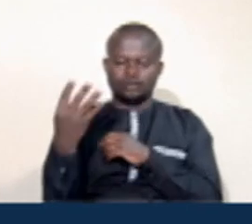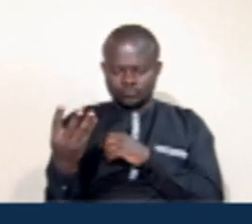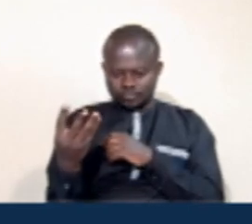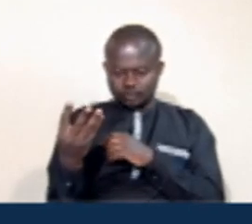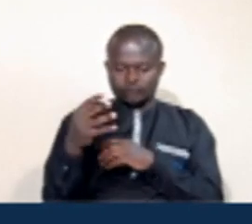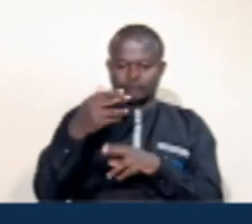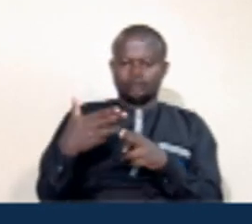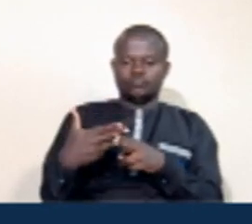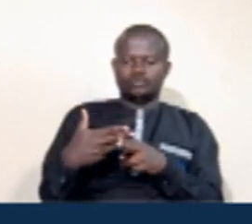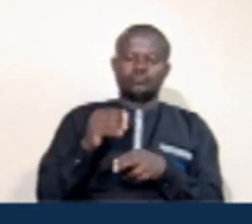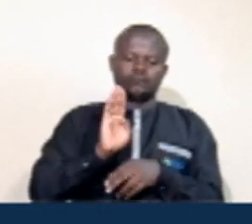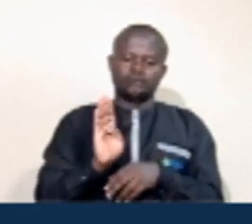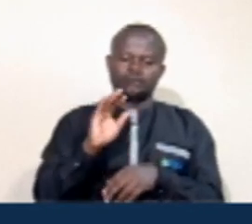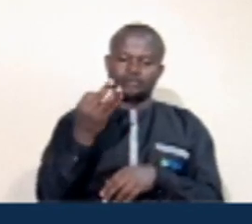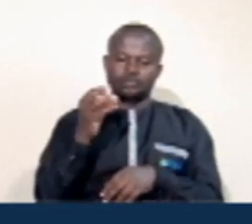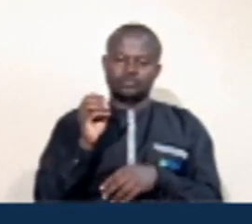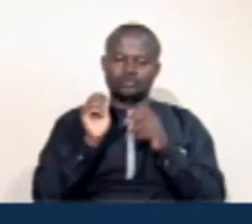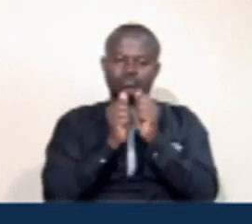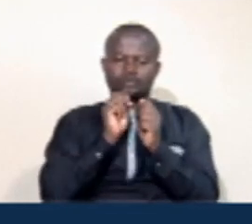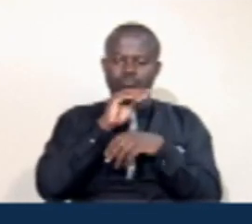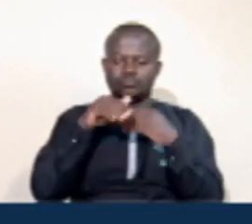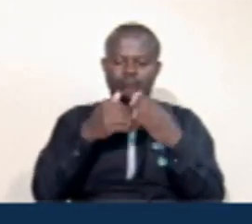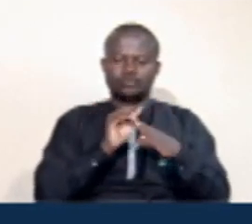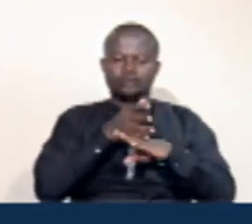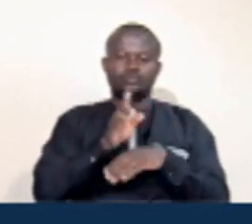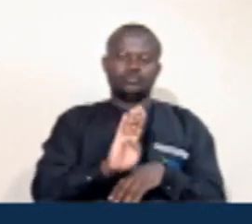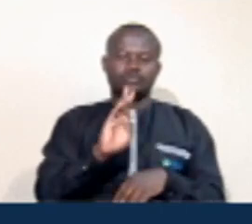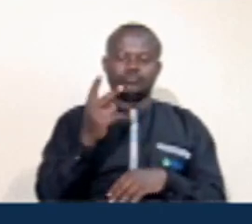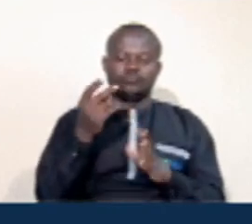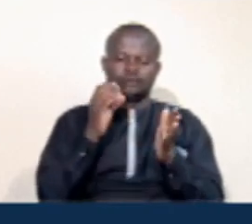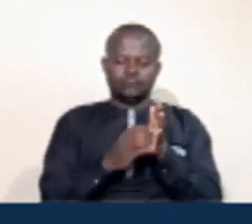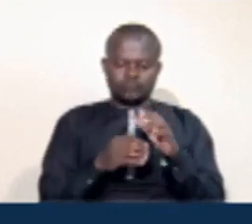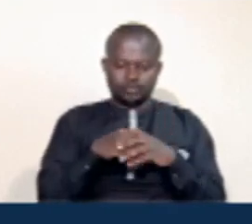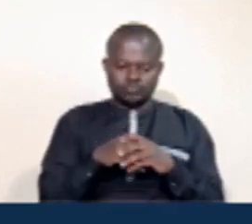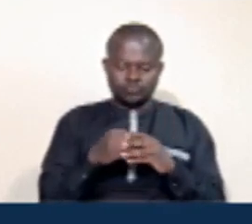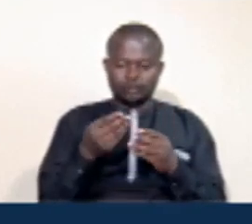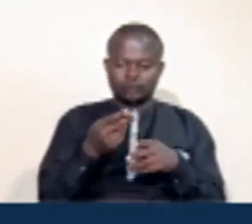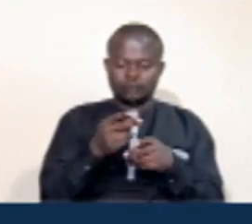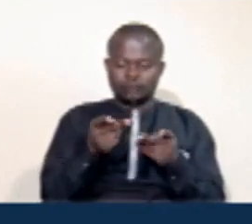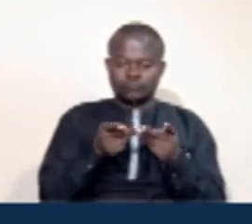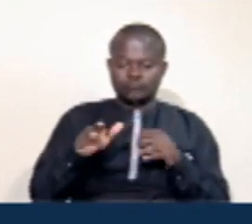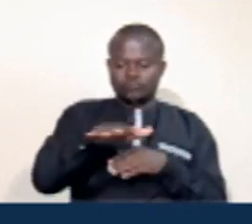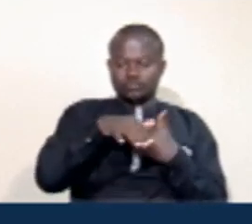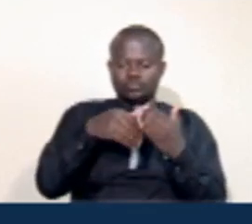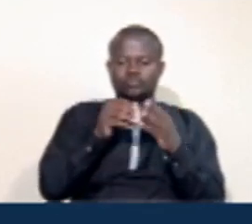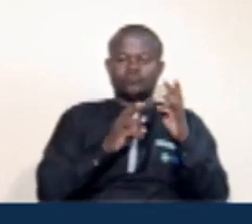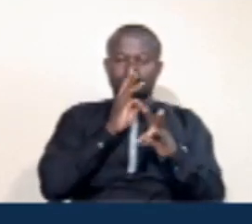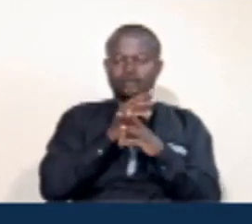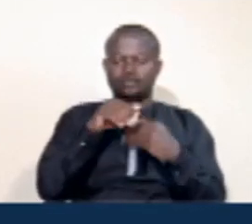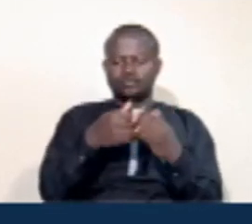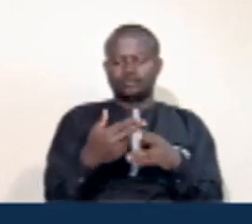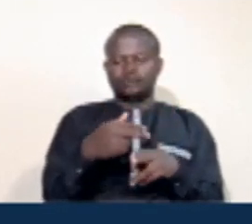by'ubuso bukabakaba miliyoni 30 n'abaturage basaga miliyari 2 n'igice mu buso bwa 30% by'ubutaka bwose bw'isi